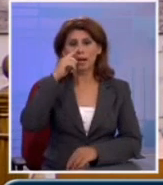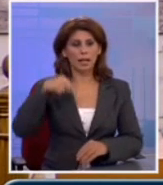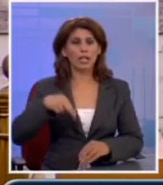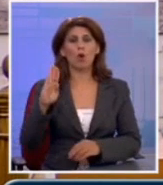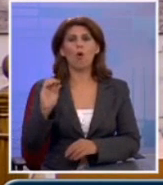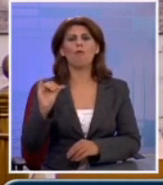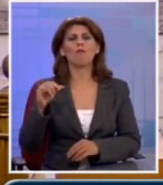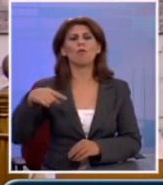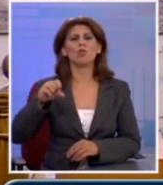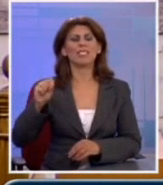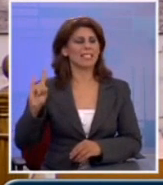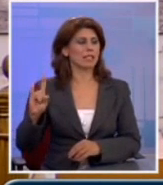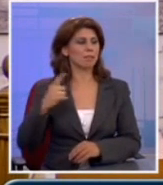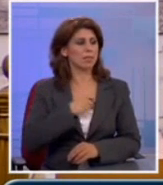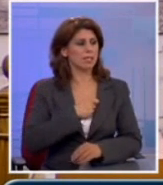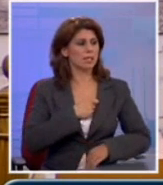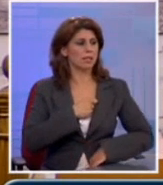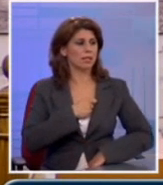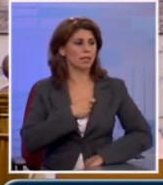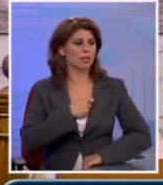πιστεύω ότι θα απαντήσει